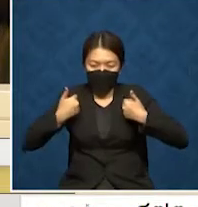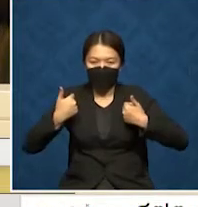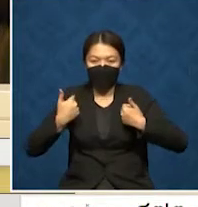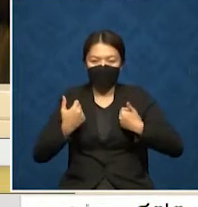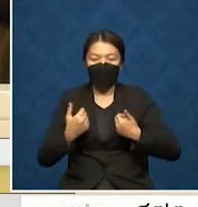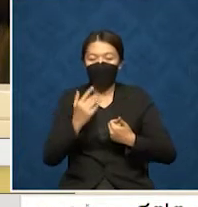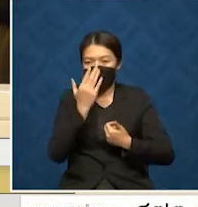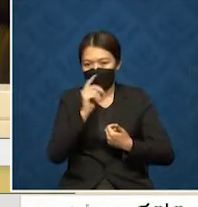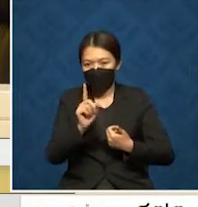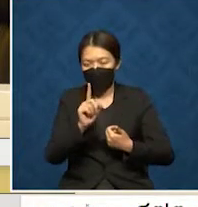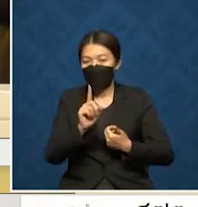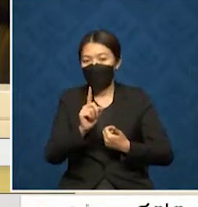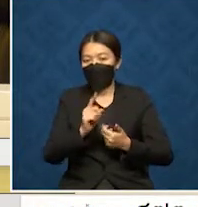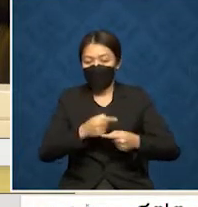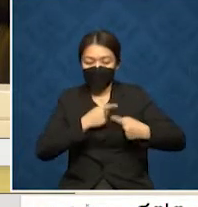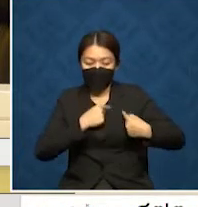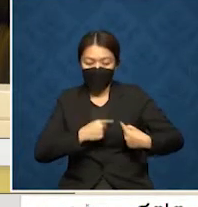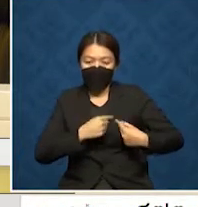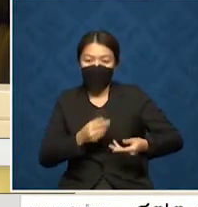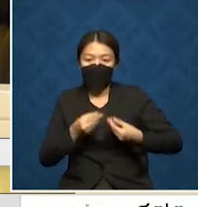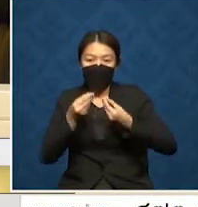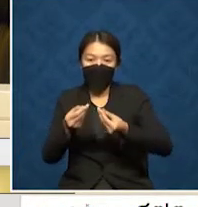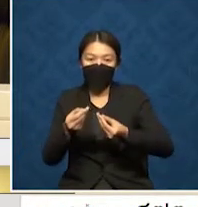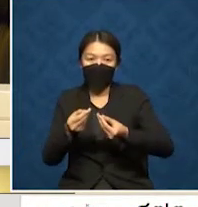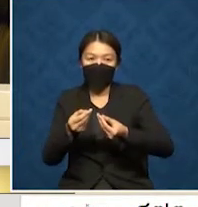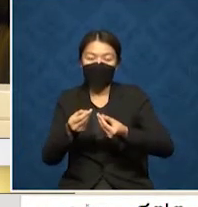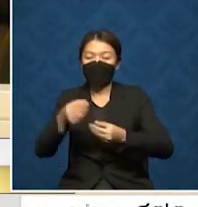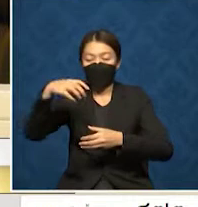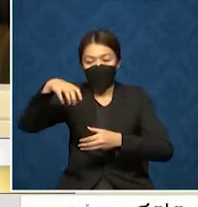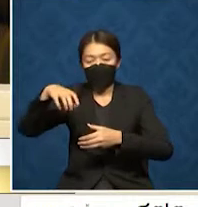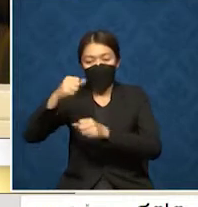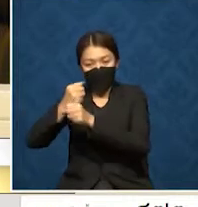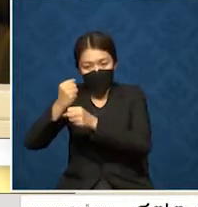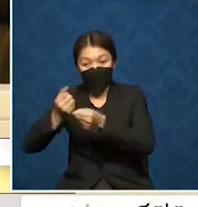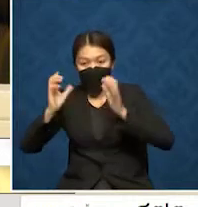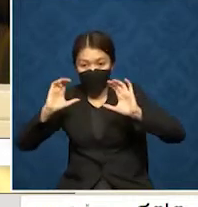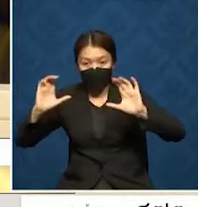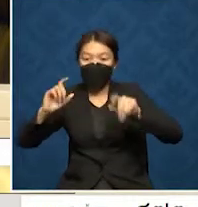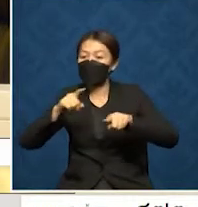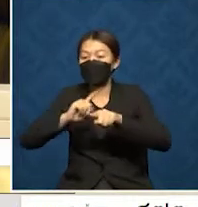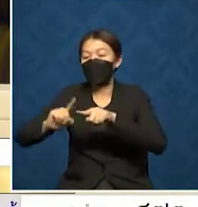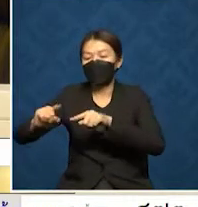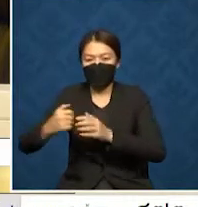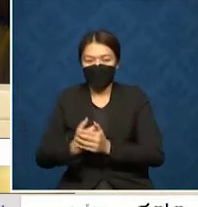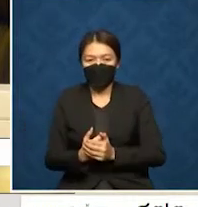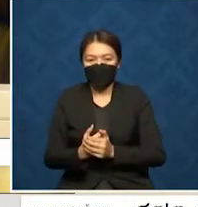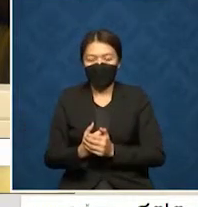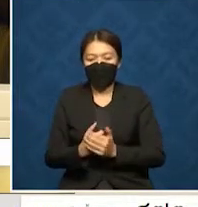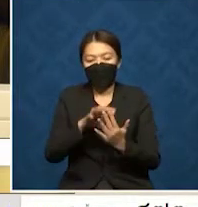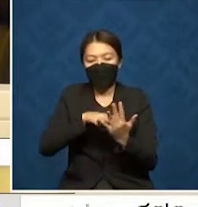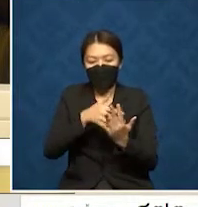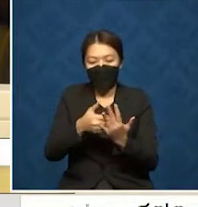สิ่งที่ท่านให้กำลังใจกับส่วนของราชการต่างๆในแนวนโยบ